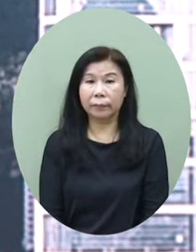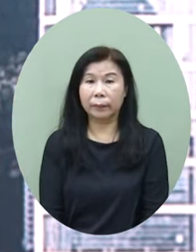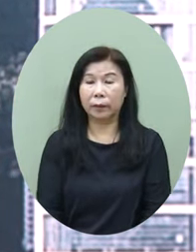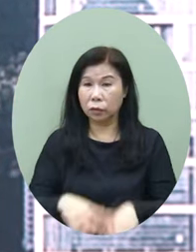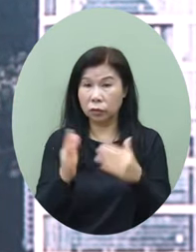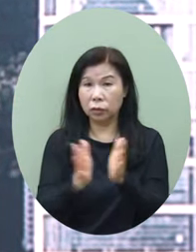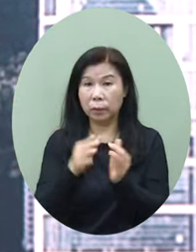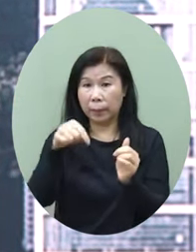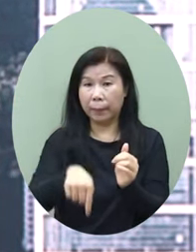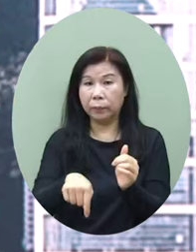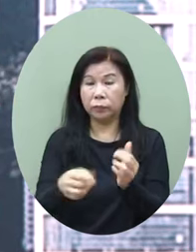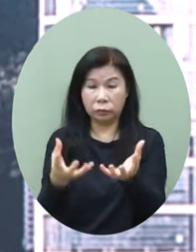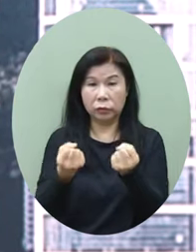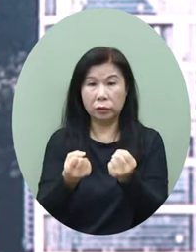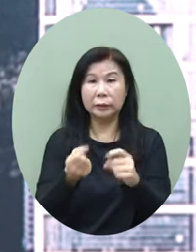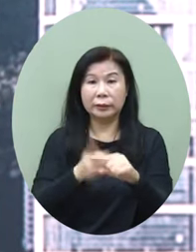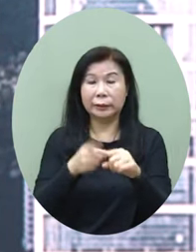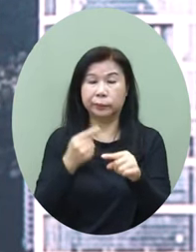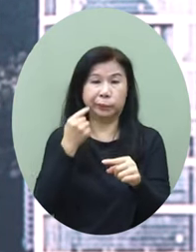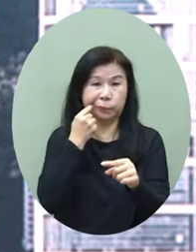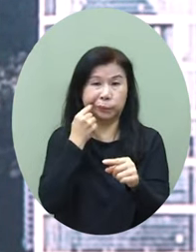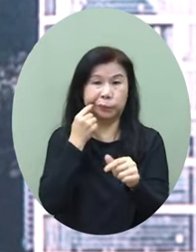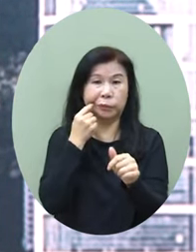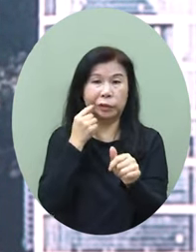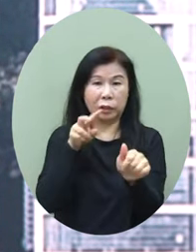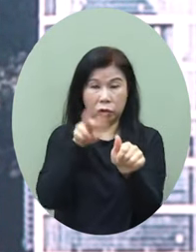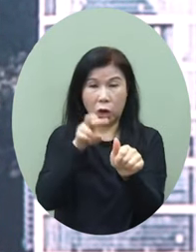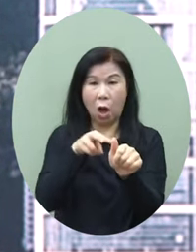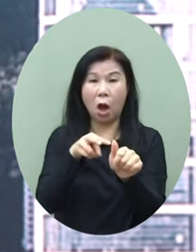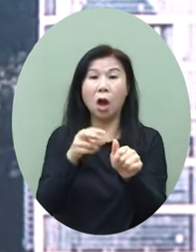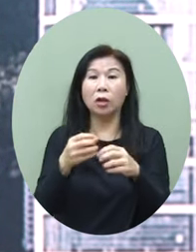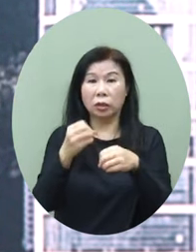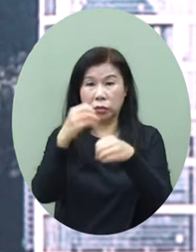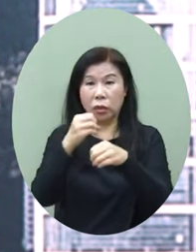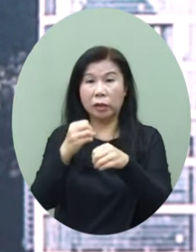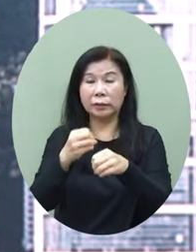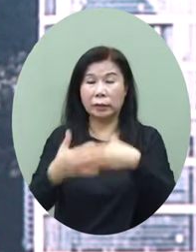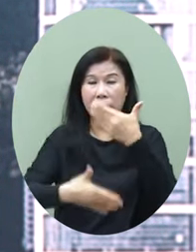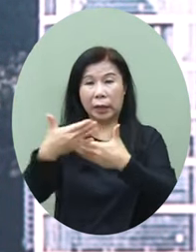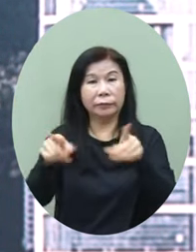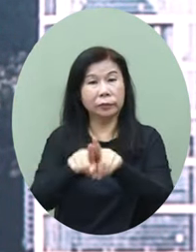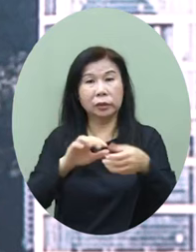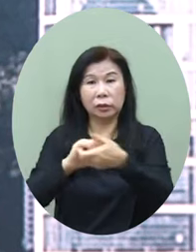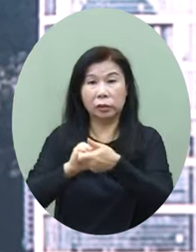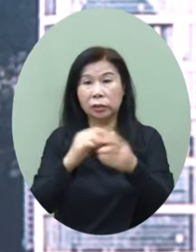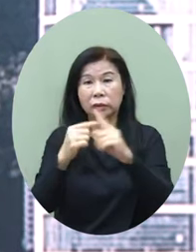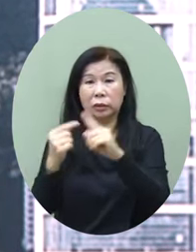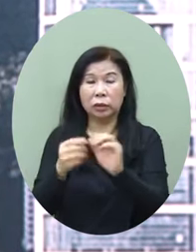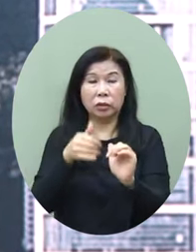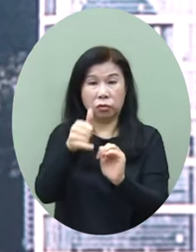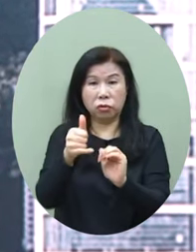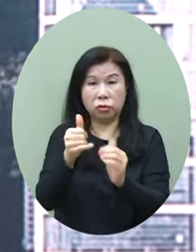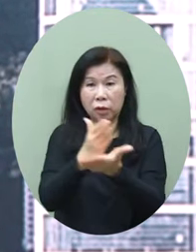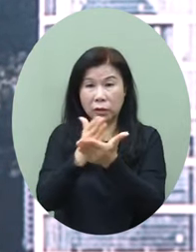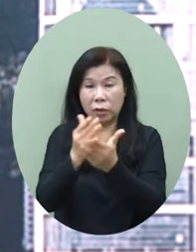所有在這些需要接受強檢大廈的居民請大家合作因為你出來接受強檢